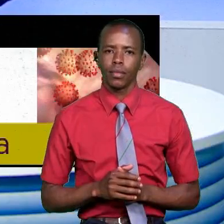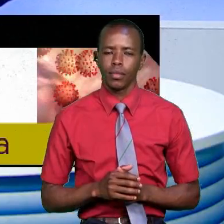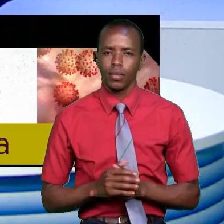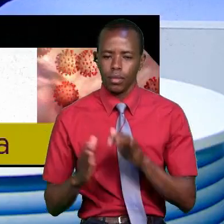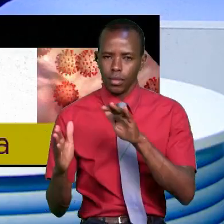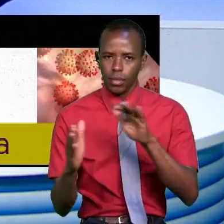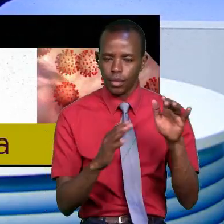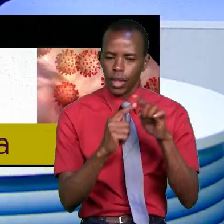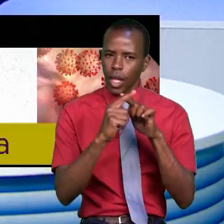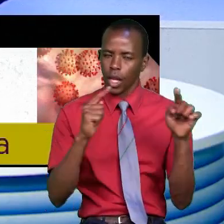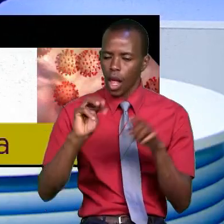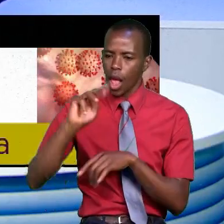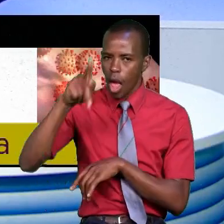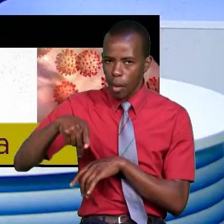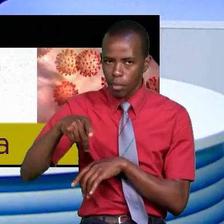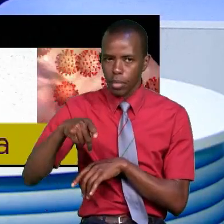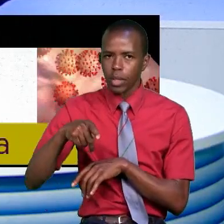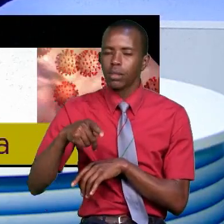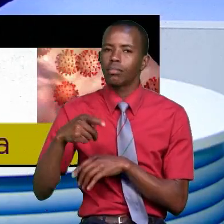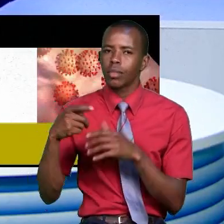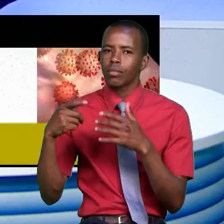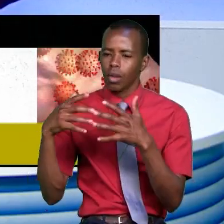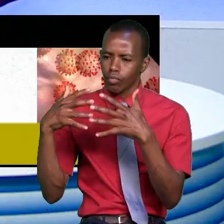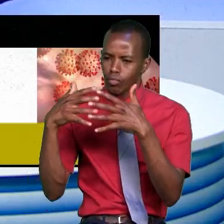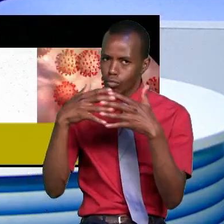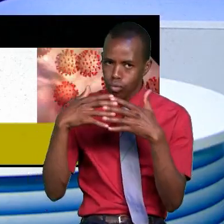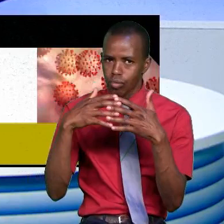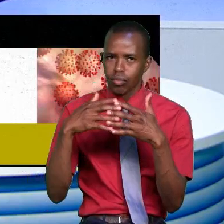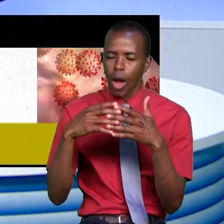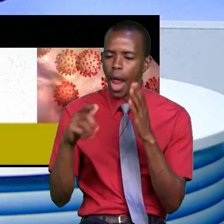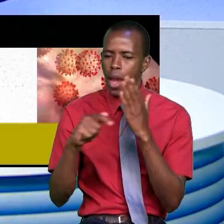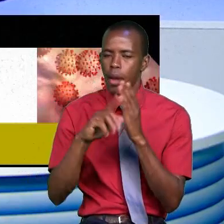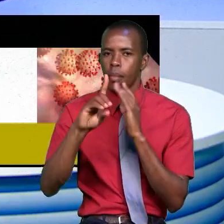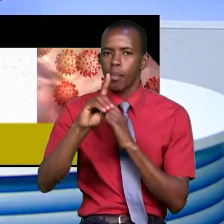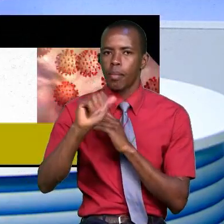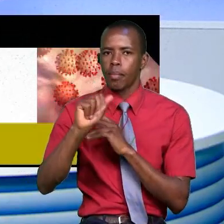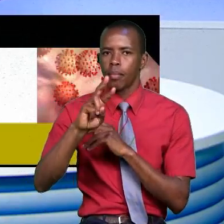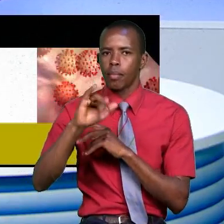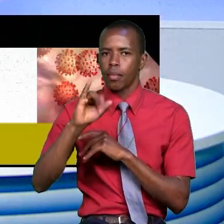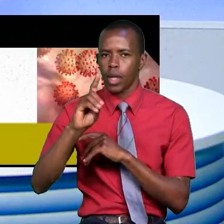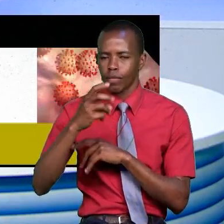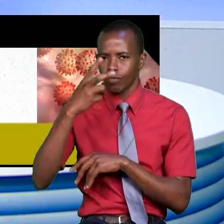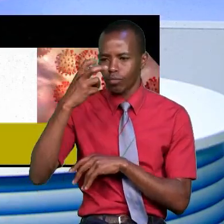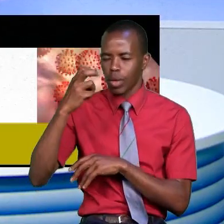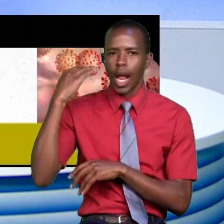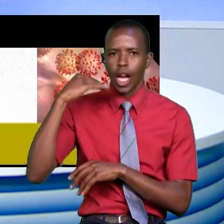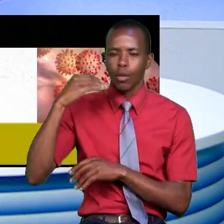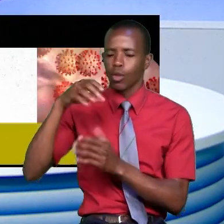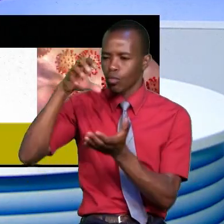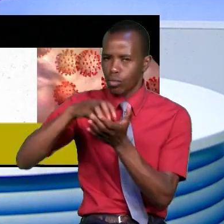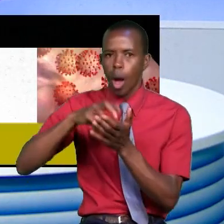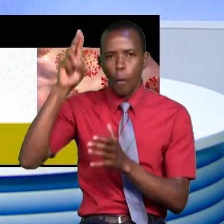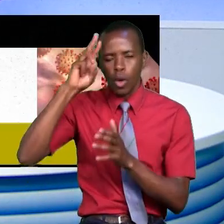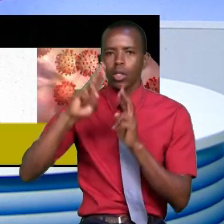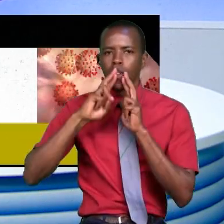Mauaji ya mbunge wa chama cha Conservative nchini Uingereza Sir David yanachukuliwa kama kitendo cha ugaidi. Hii ni kulingana na ripoti ya polisi